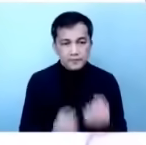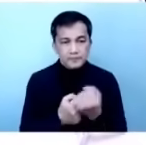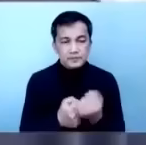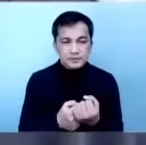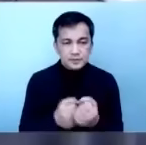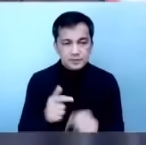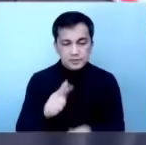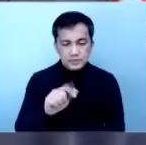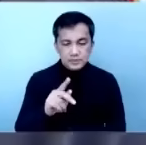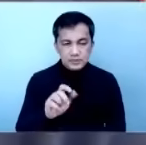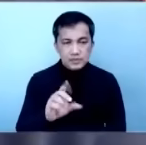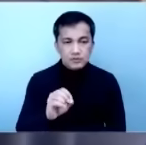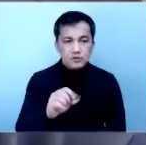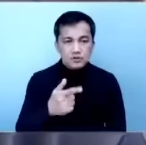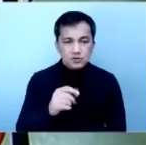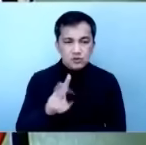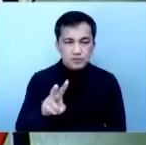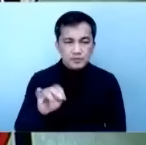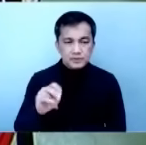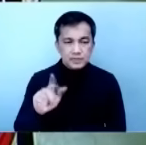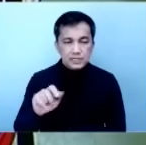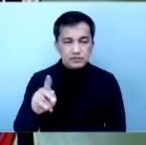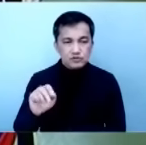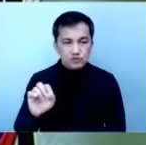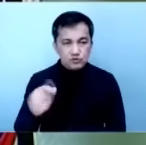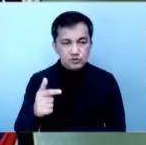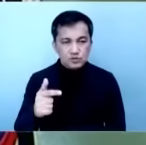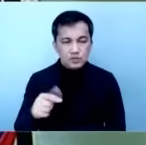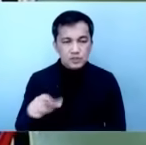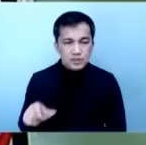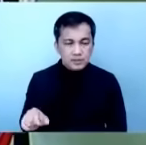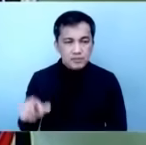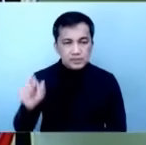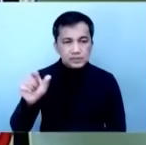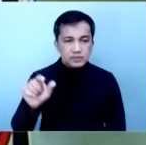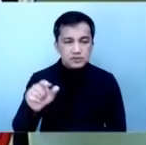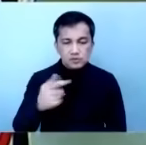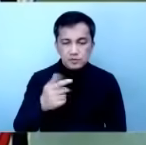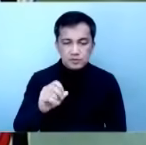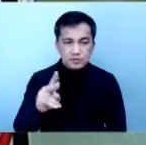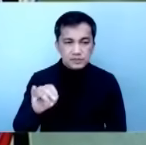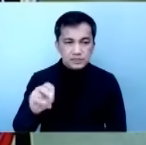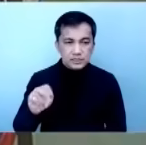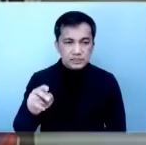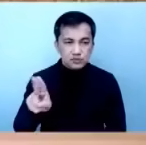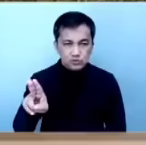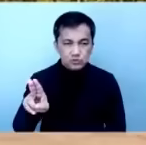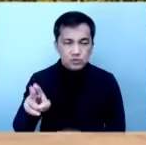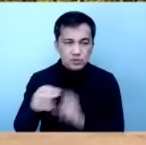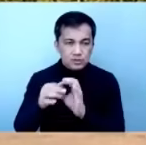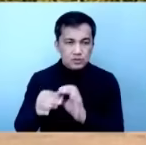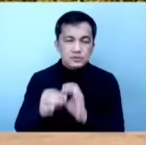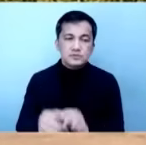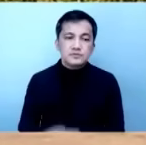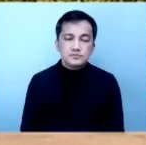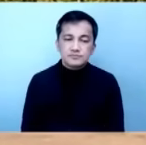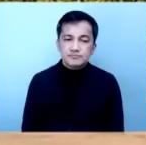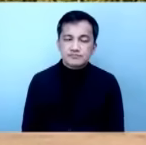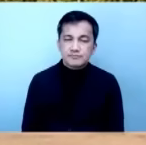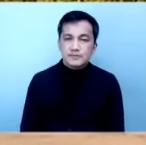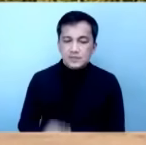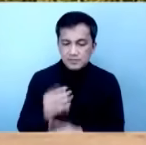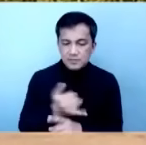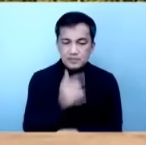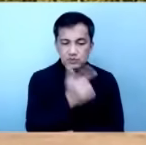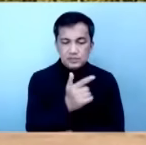del Sur Governor mamintal bombit at magindanao del Sur Governor maram madato angal sa may 2025